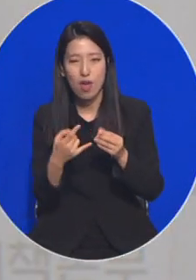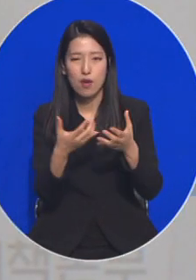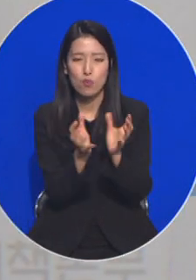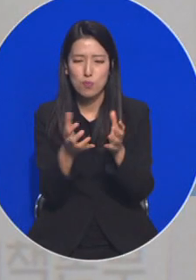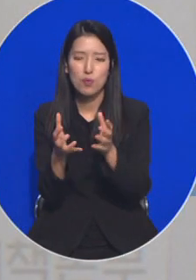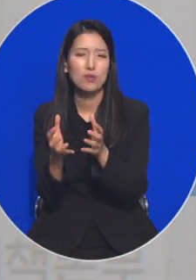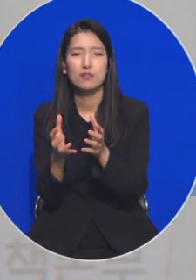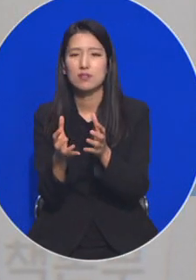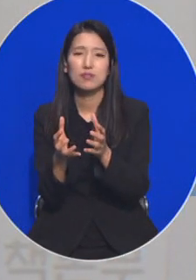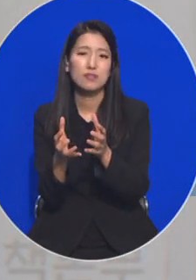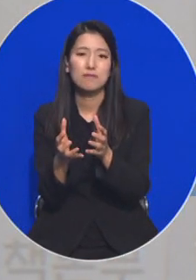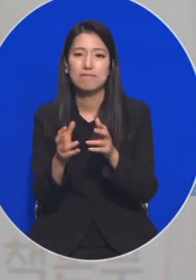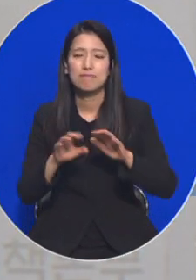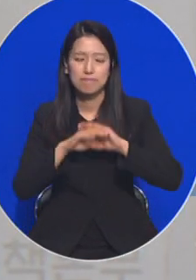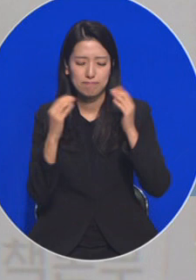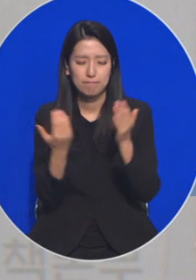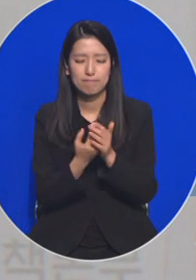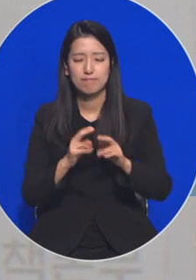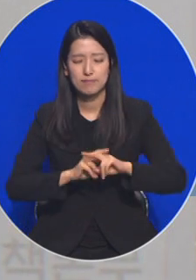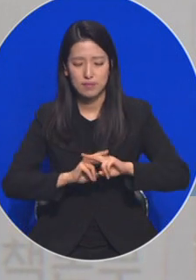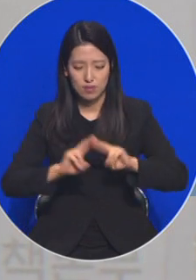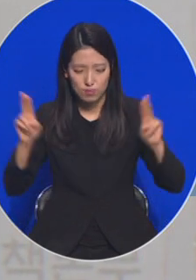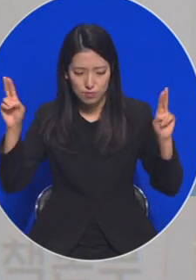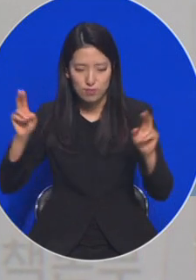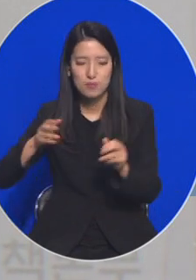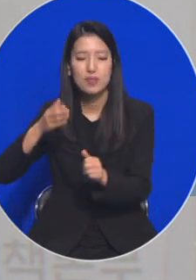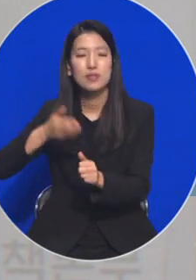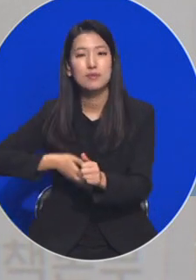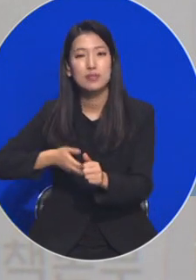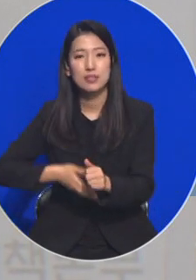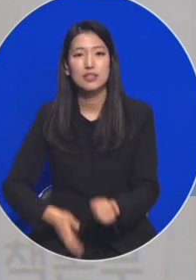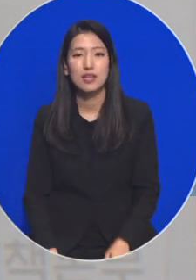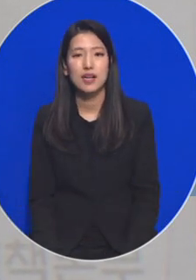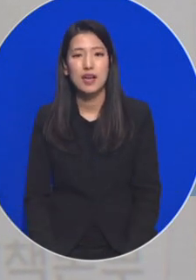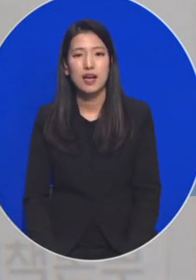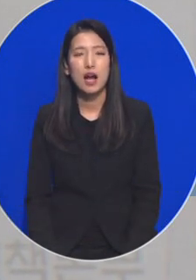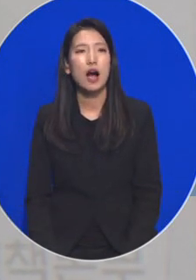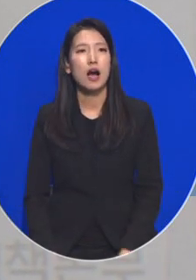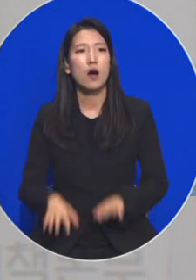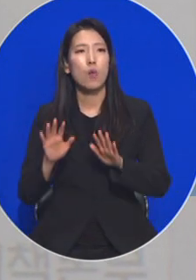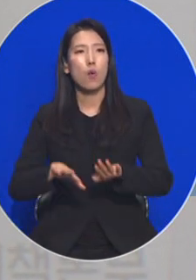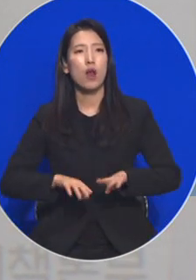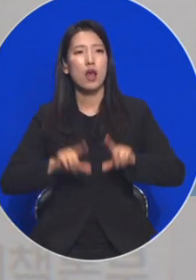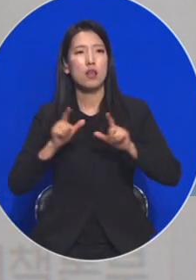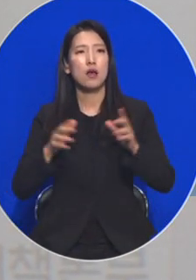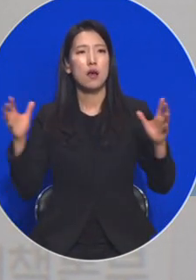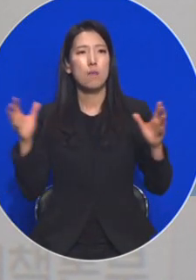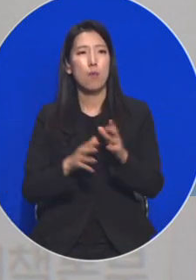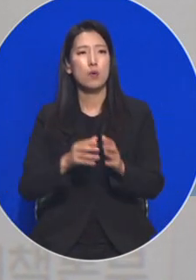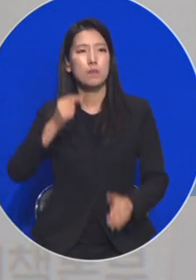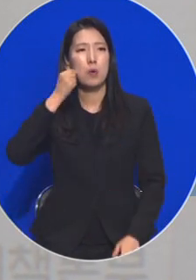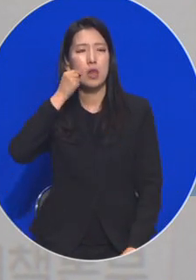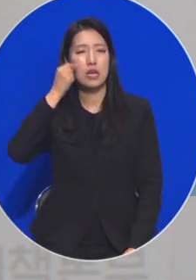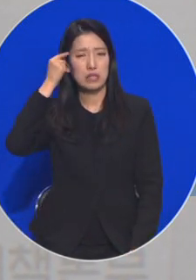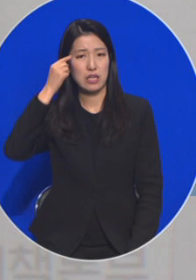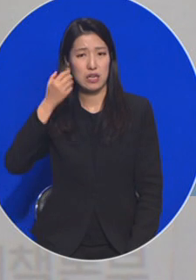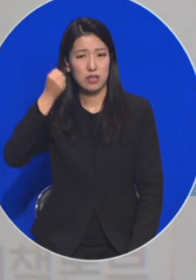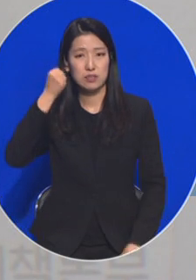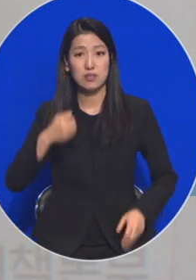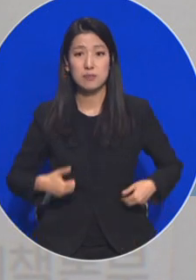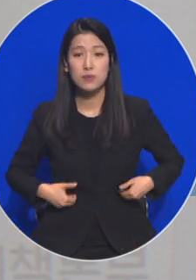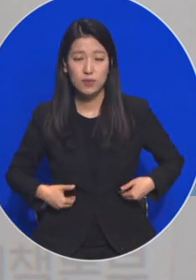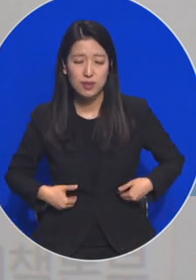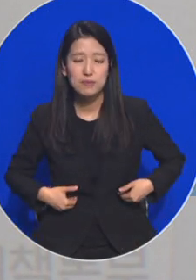2020년 모임은 더 이상 없다 라고 생각해 주시고 이번 연말 연시 는 대면 모임 없는